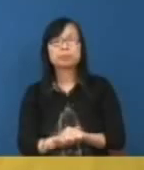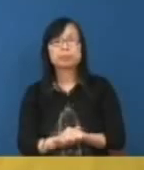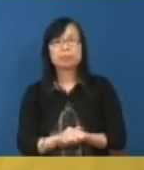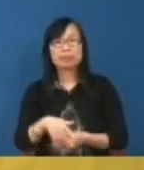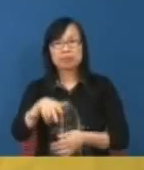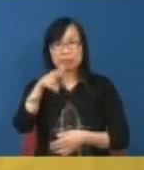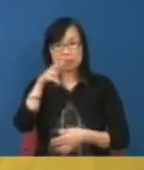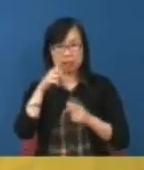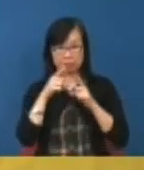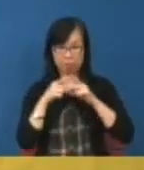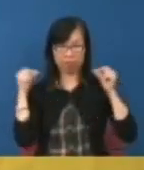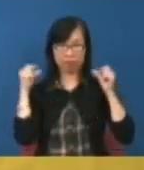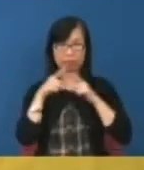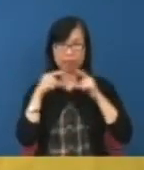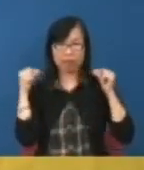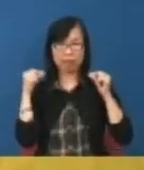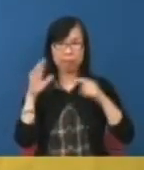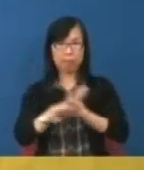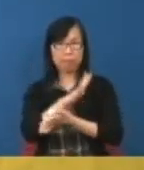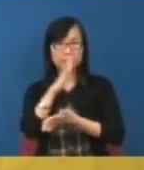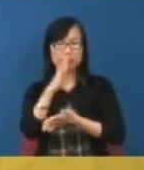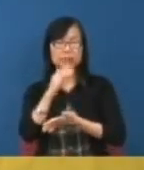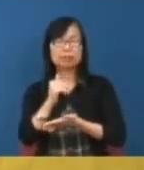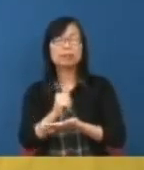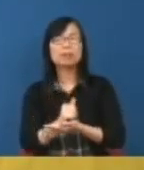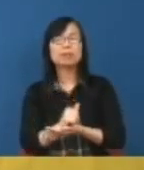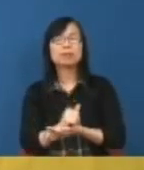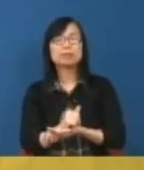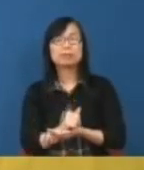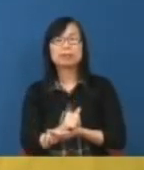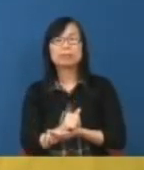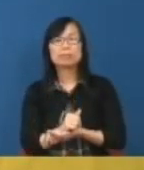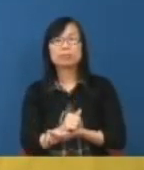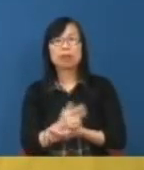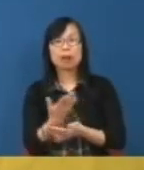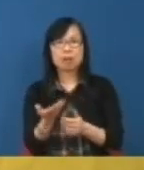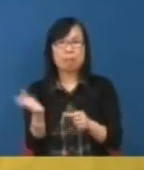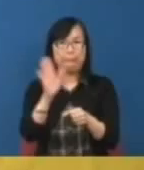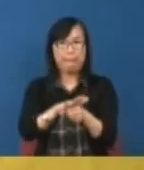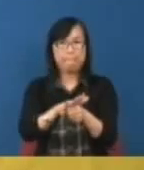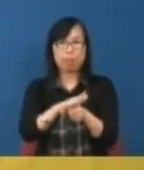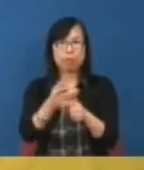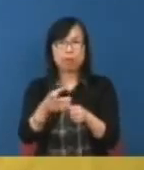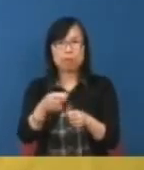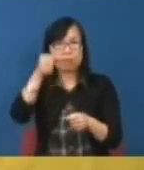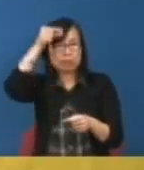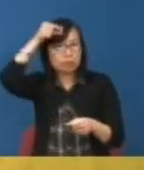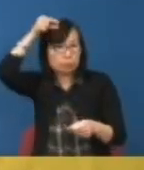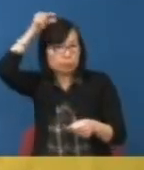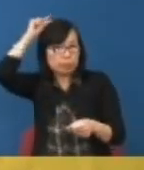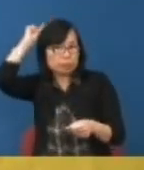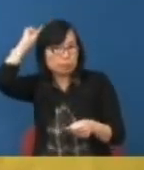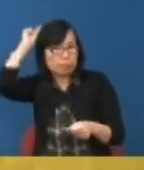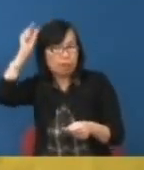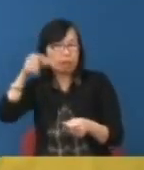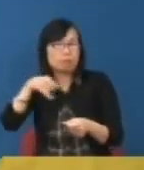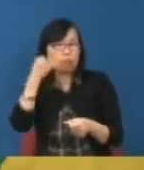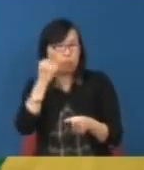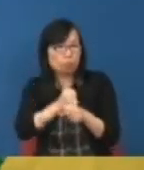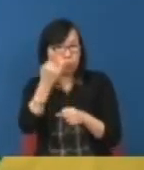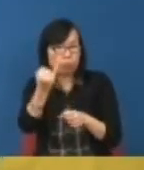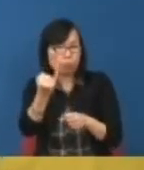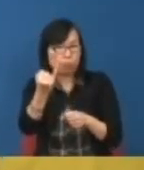曾生呢五年嘅施政？究竟是補救翻董建華時期施政的失誤，